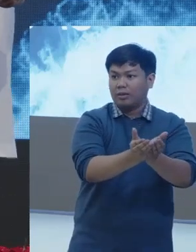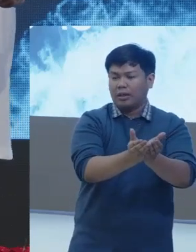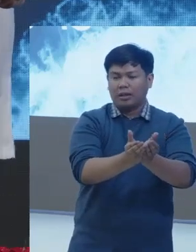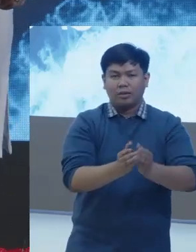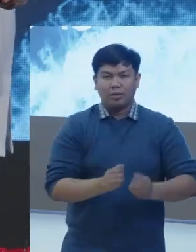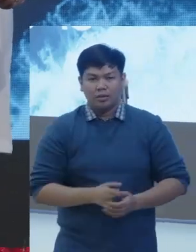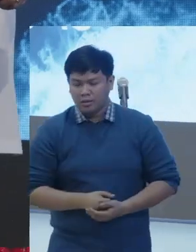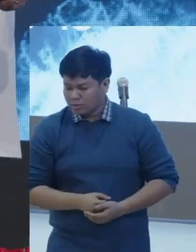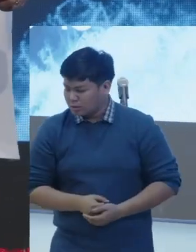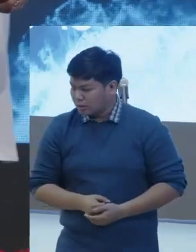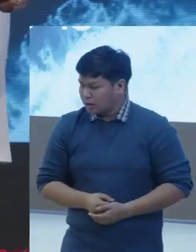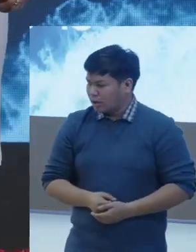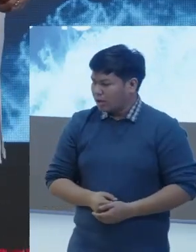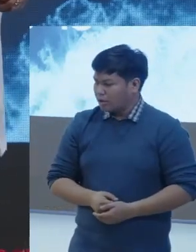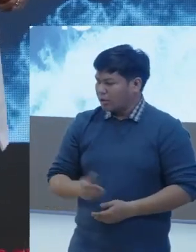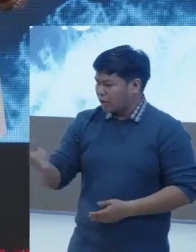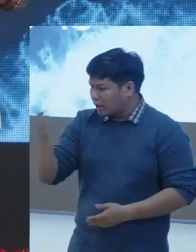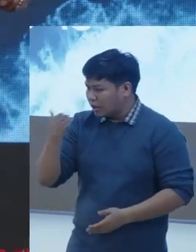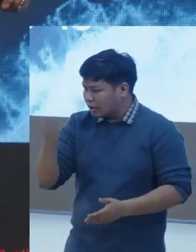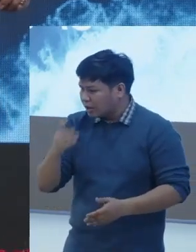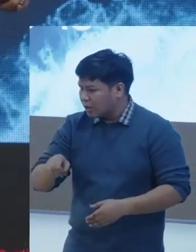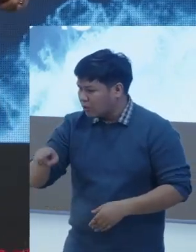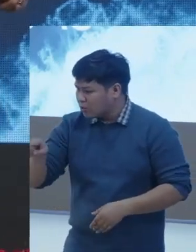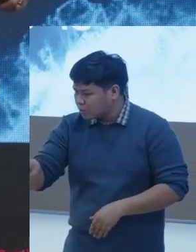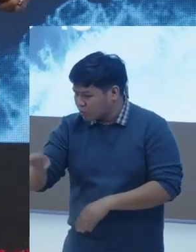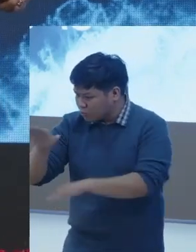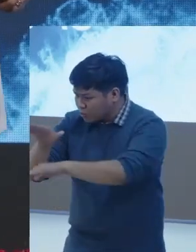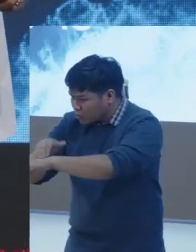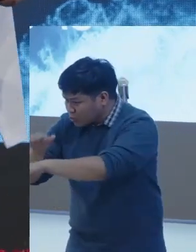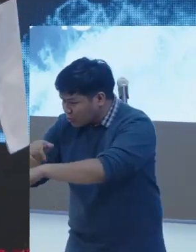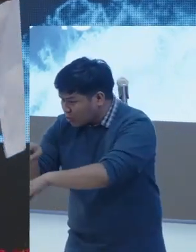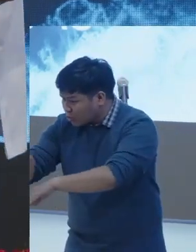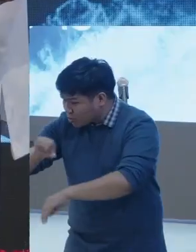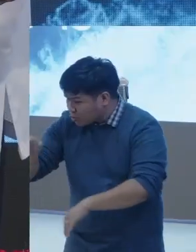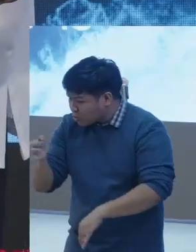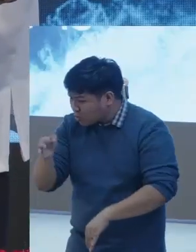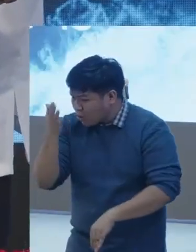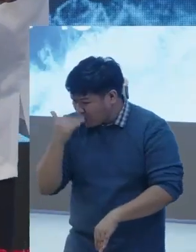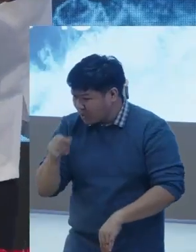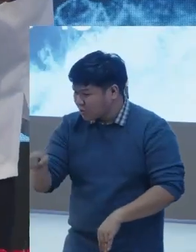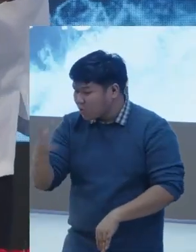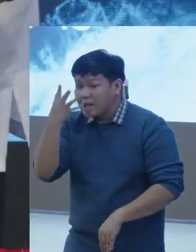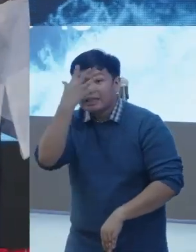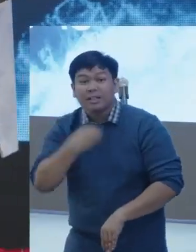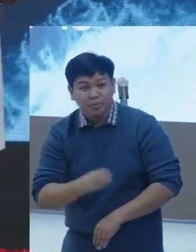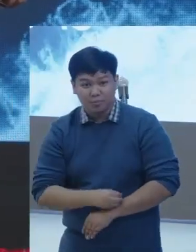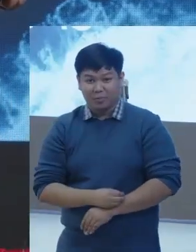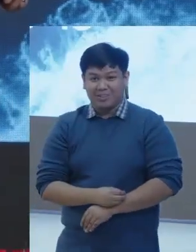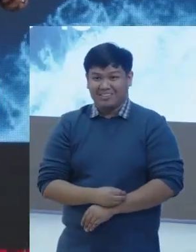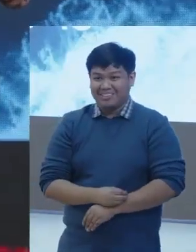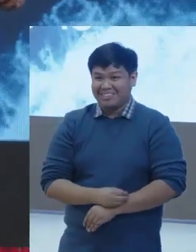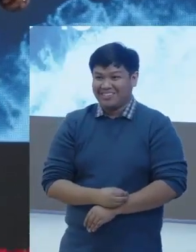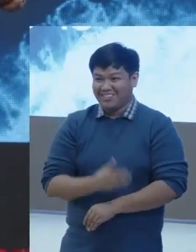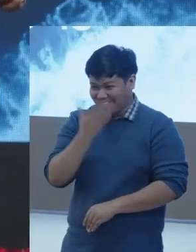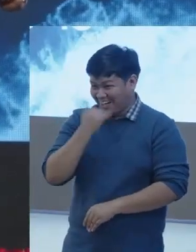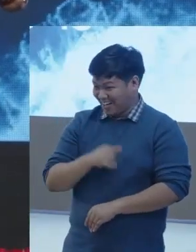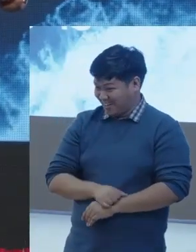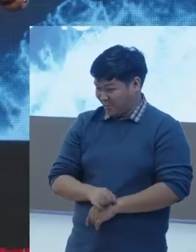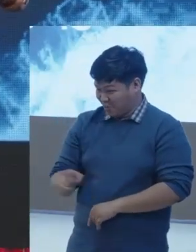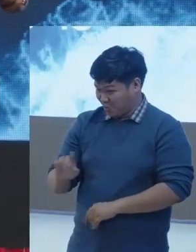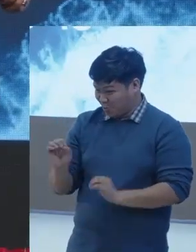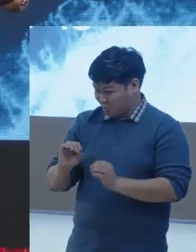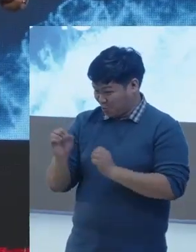biglang hinikayat, ginising, pinukaw si Jonah para siya ay